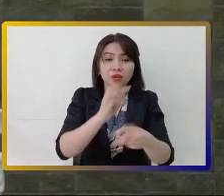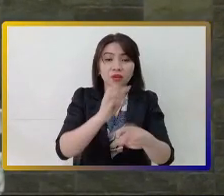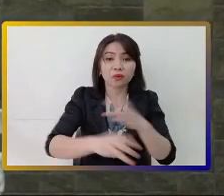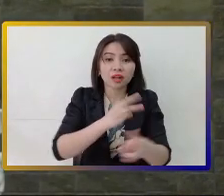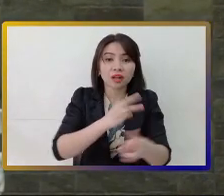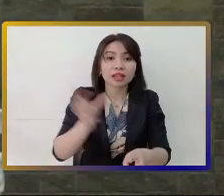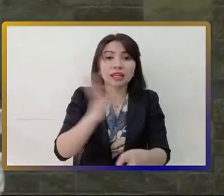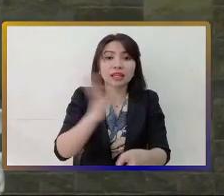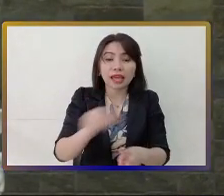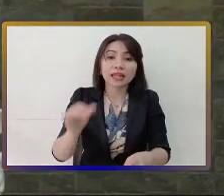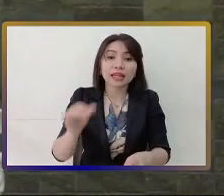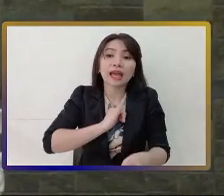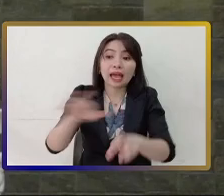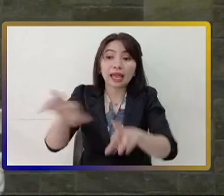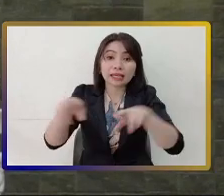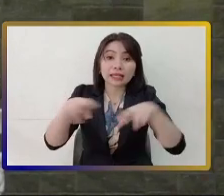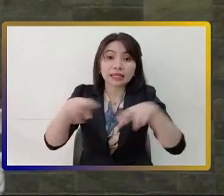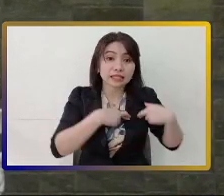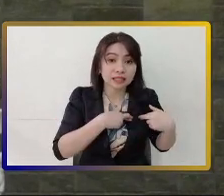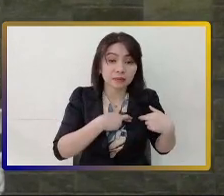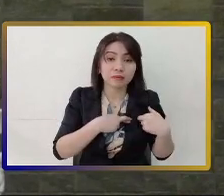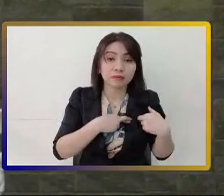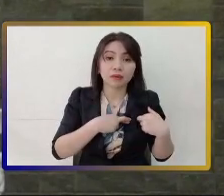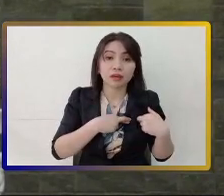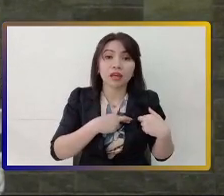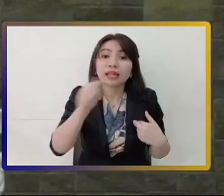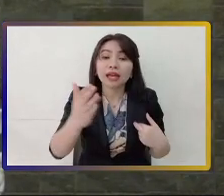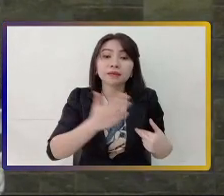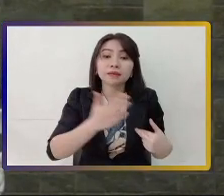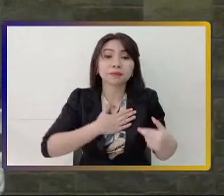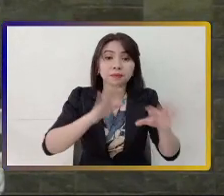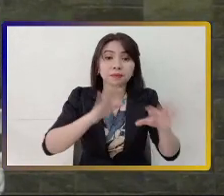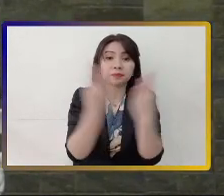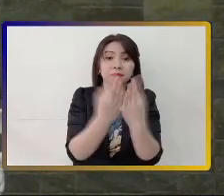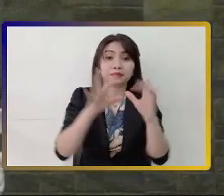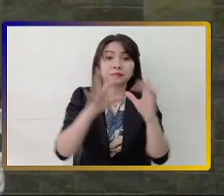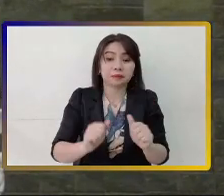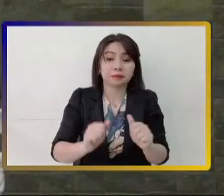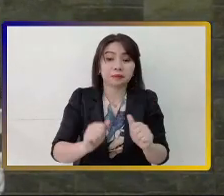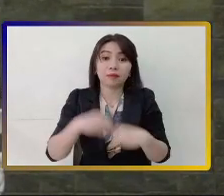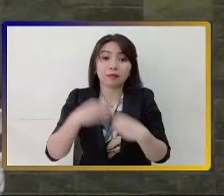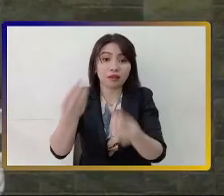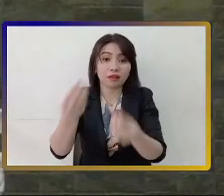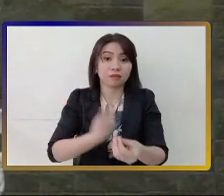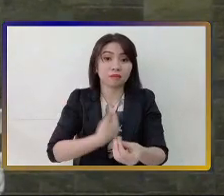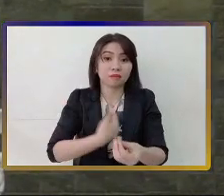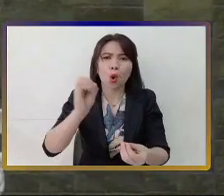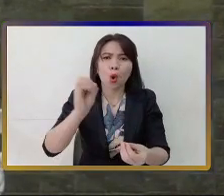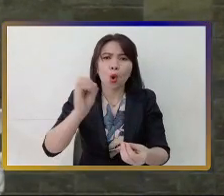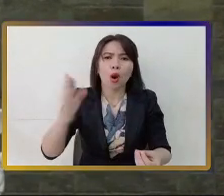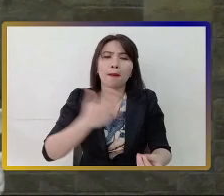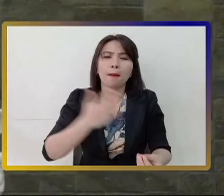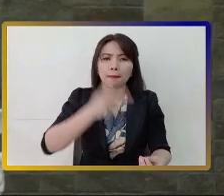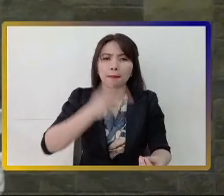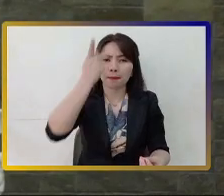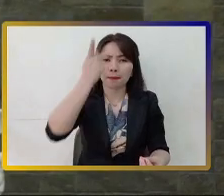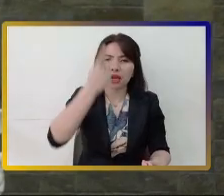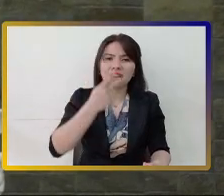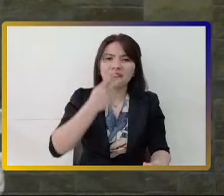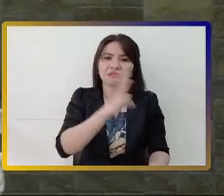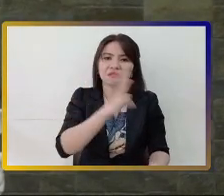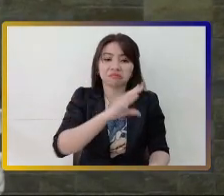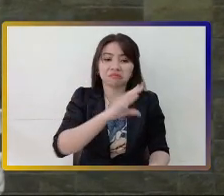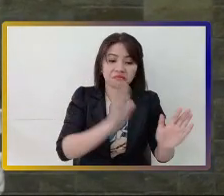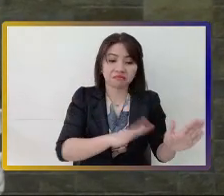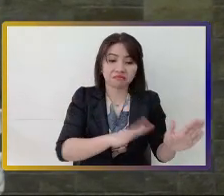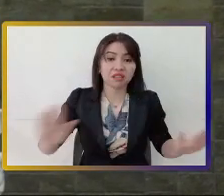kayang ibigay ng aking kamag-anak. Hindi kayang ibigay ng aking magulang. Hindi kayang ibigay ng aking mga anak. Hindi kayang ibigay ng